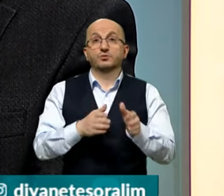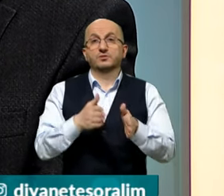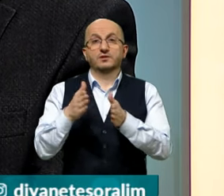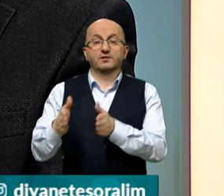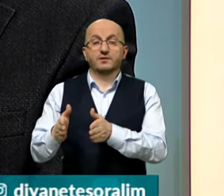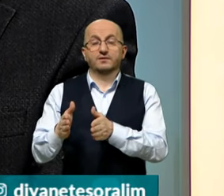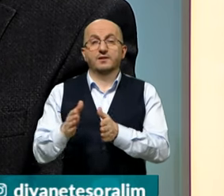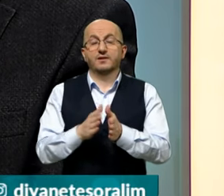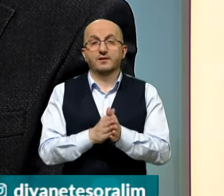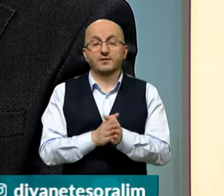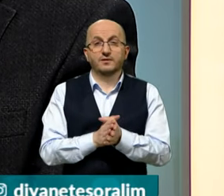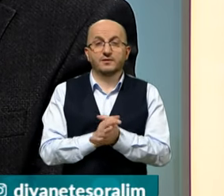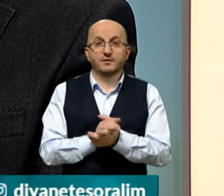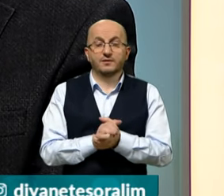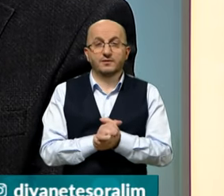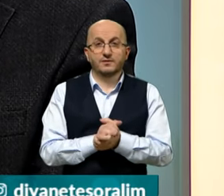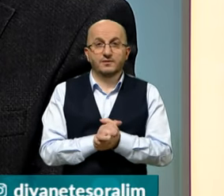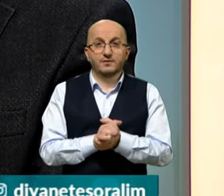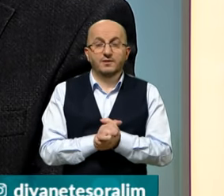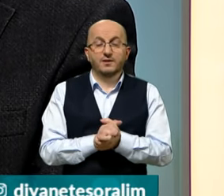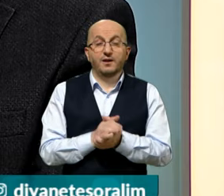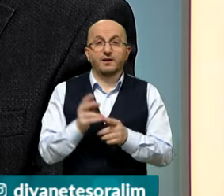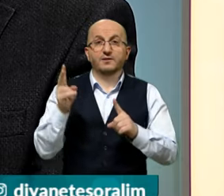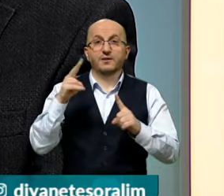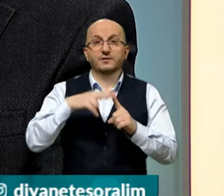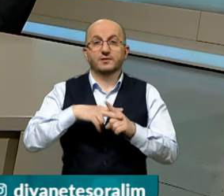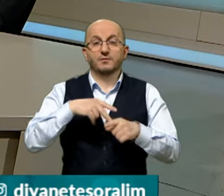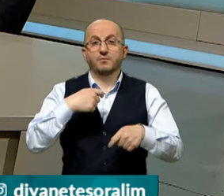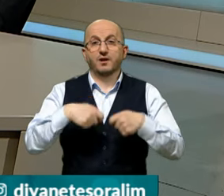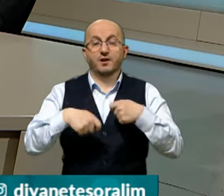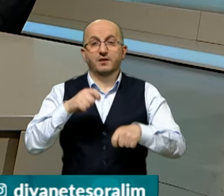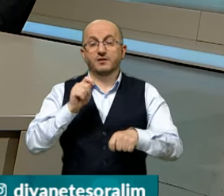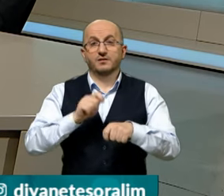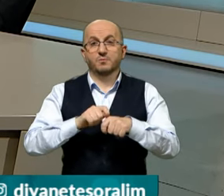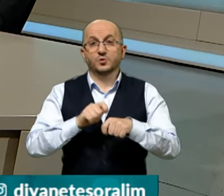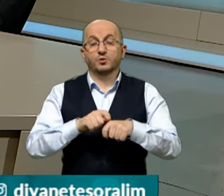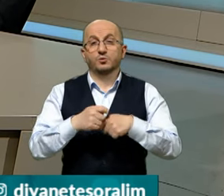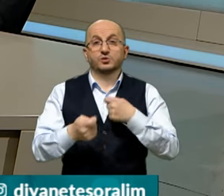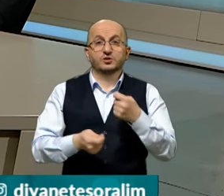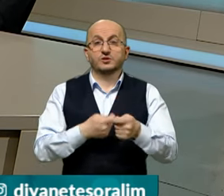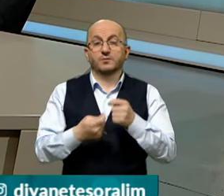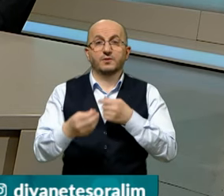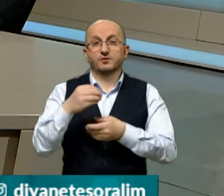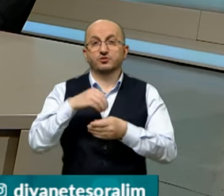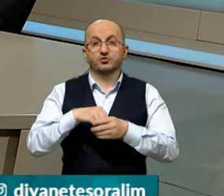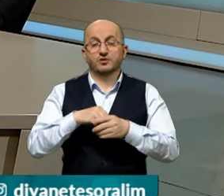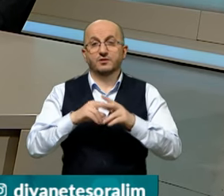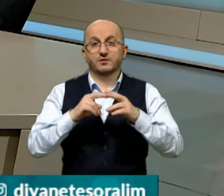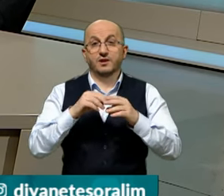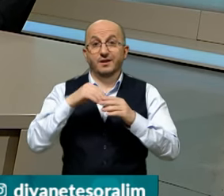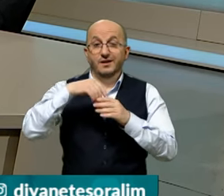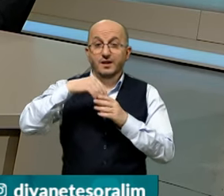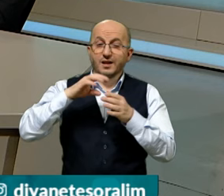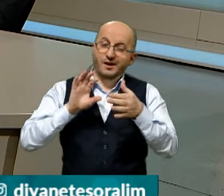gelirsek O da şöyle şimdi Katılım bankalarının yapmış oldukları işlemlerin içeriği ile alakalıdır